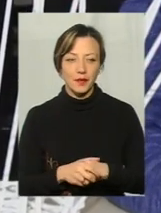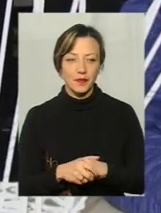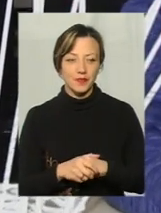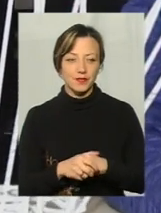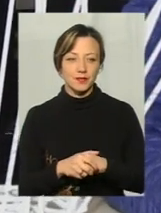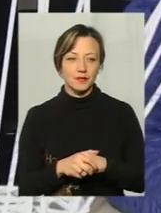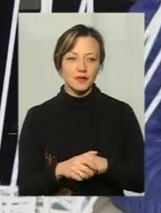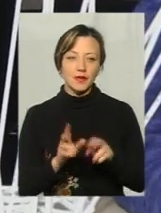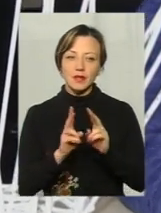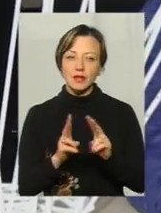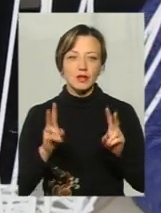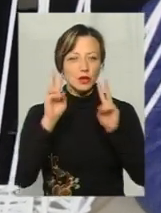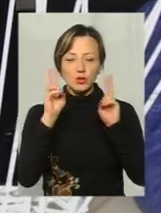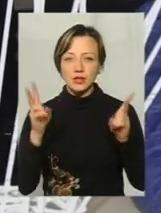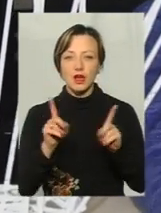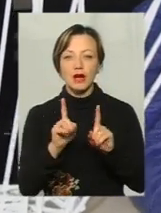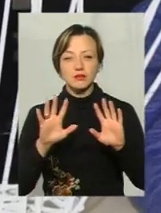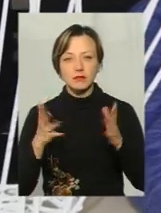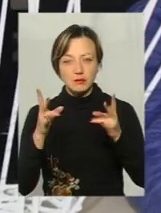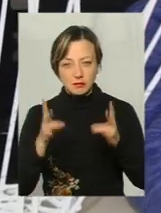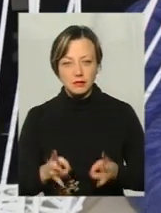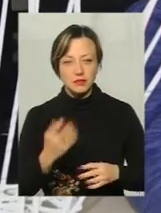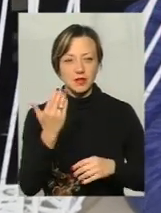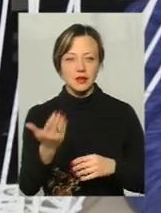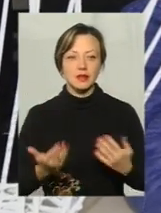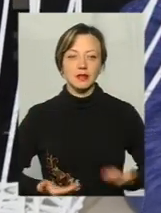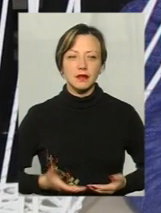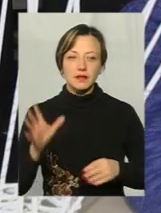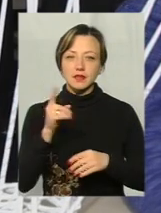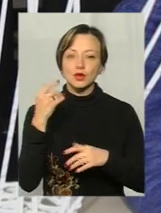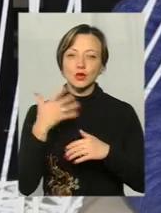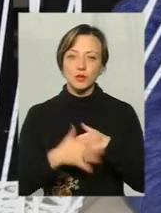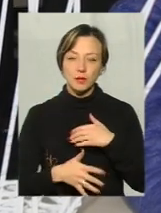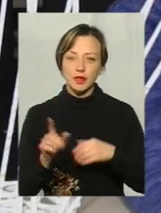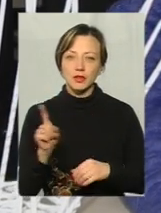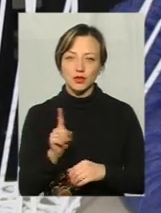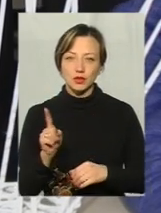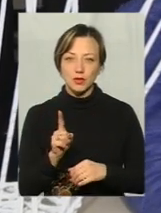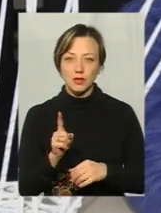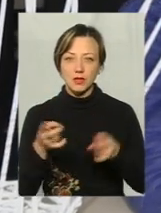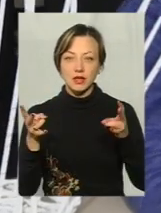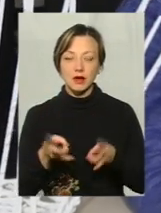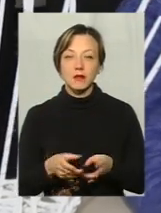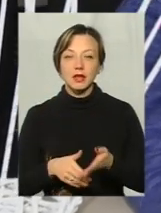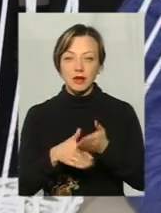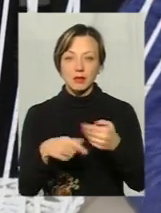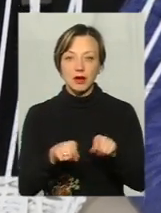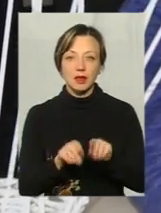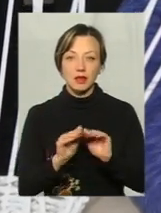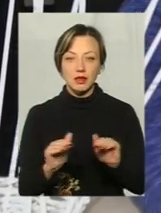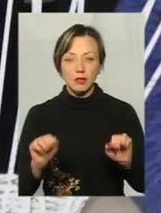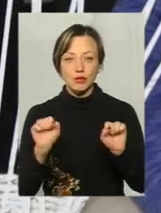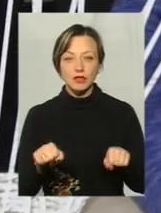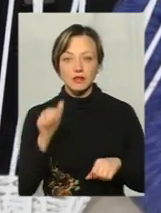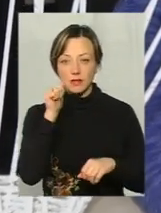знає, коли з тобою відбудеться така біда, і хочу, щоб всі зрозуміли, що треба підтримувати таких дітей, бо,